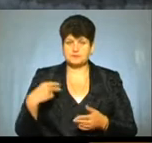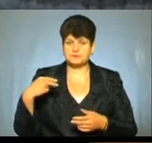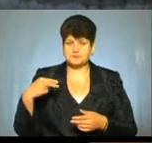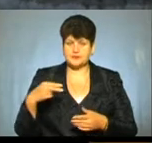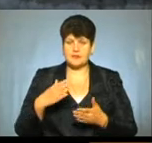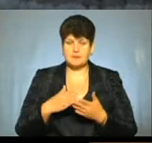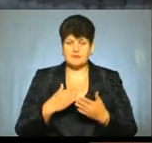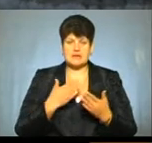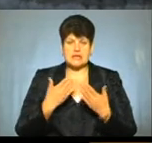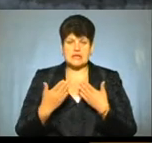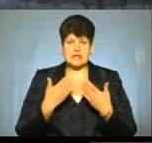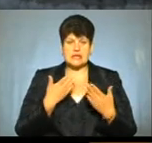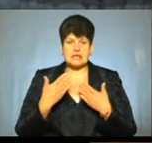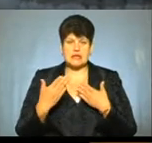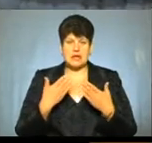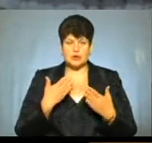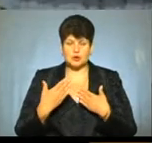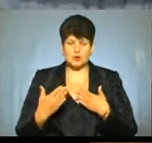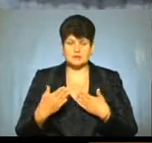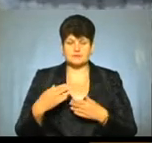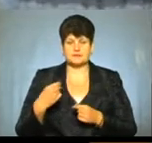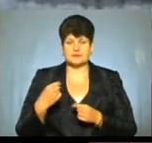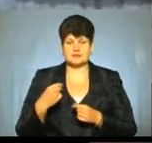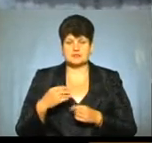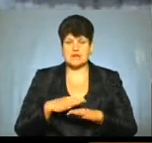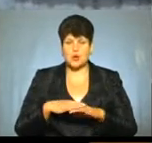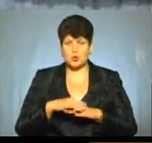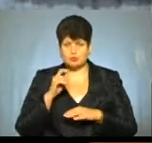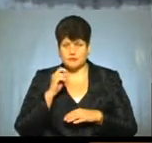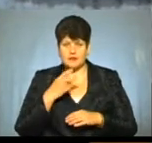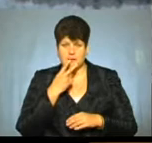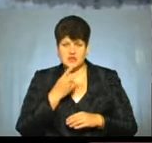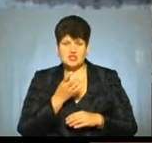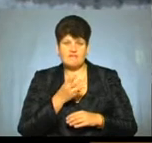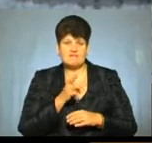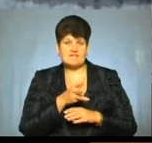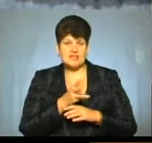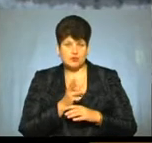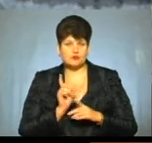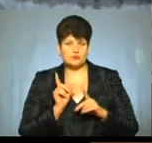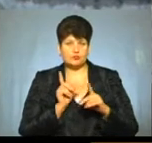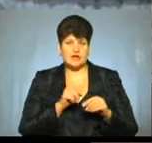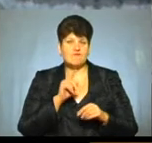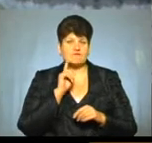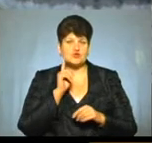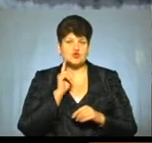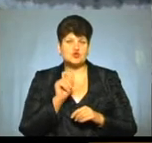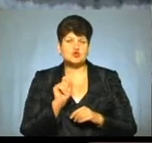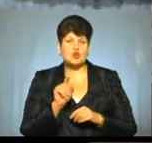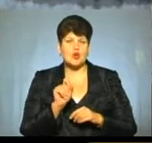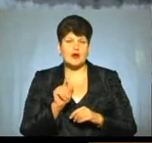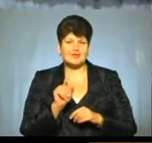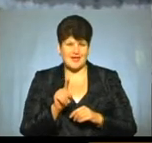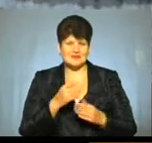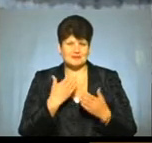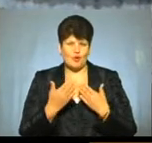гарант мав діалог з народом України. Я бачив це відео, що він поїхав в Золоте